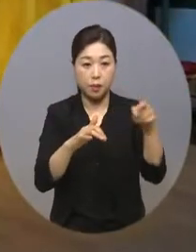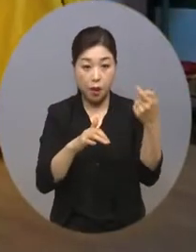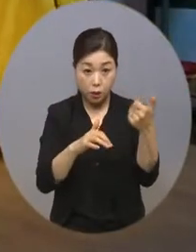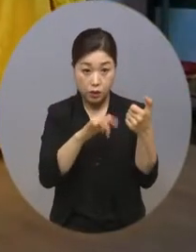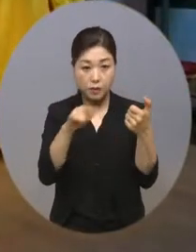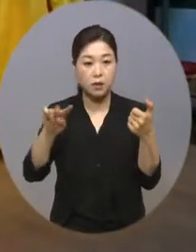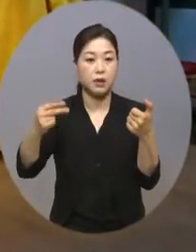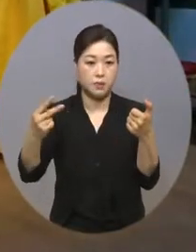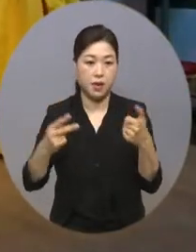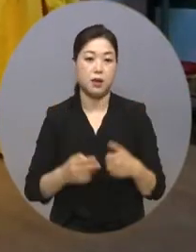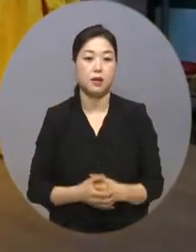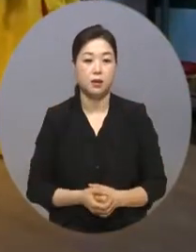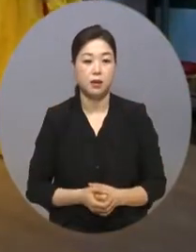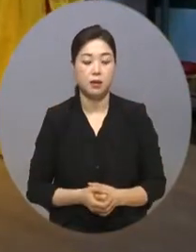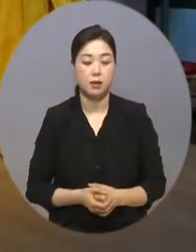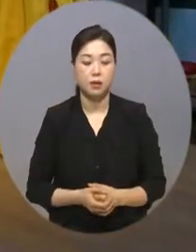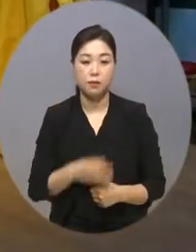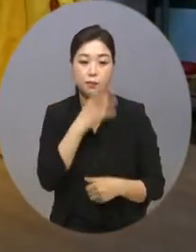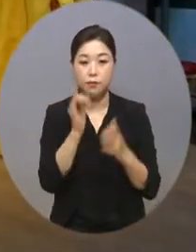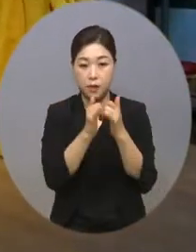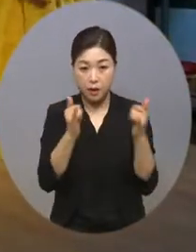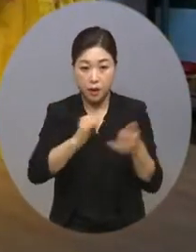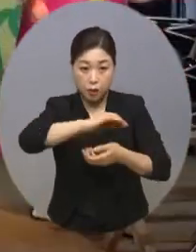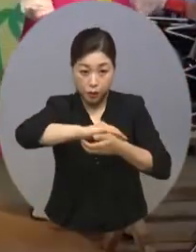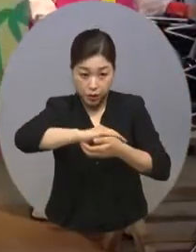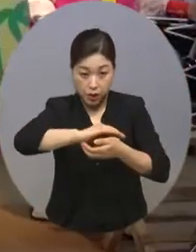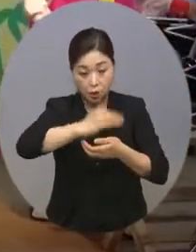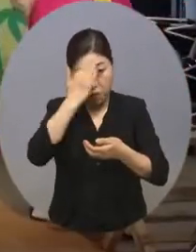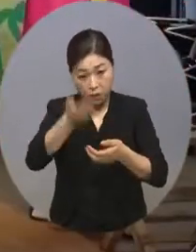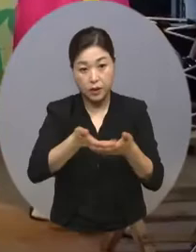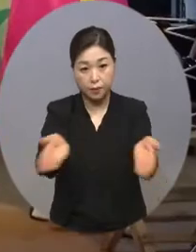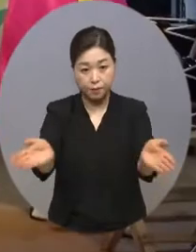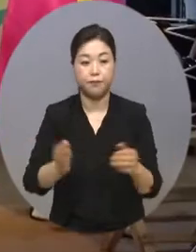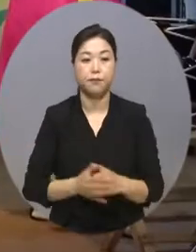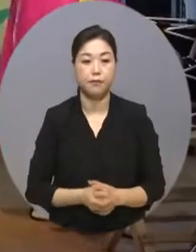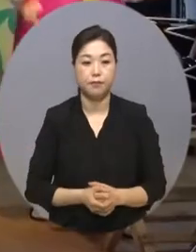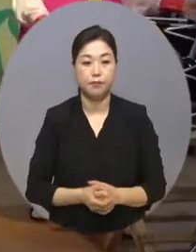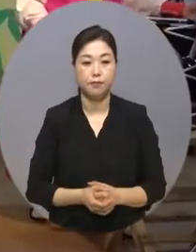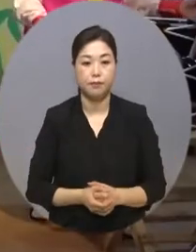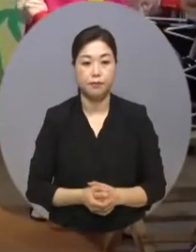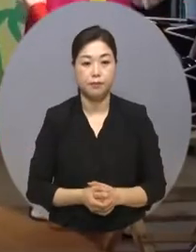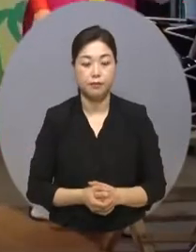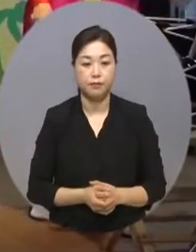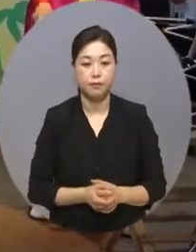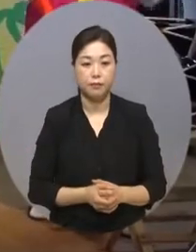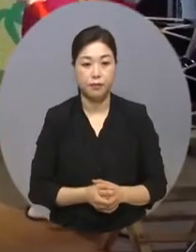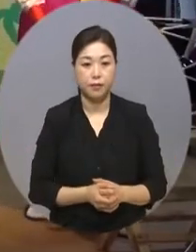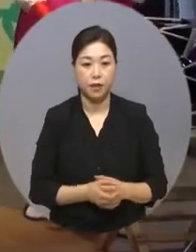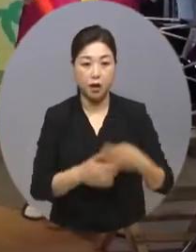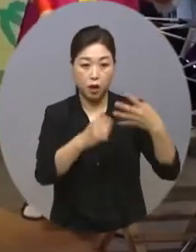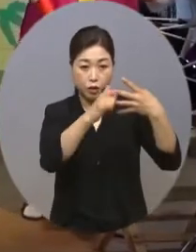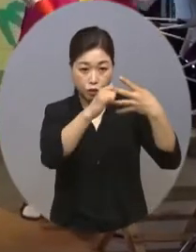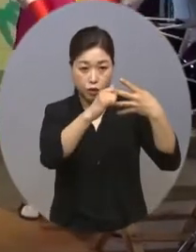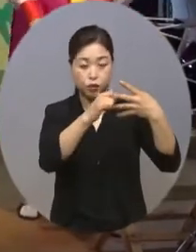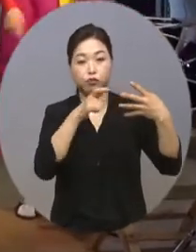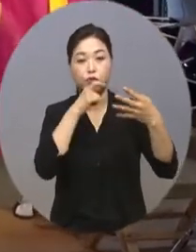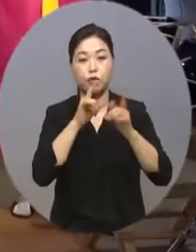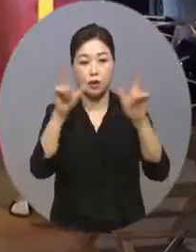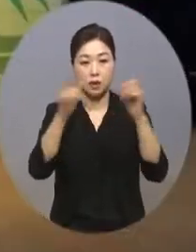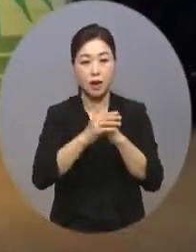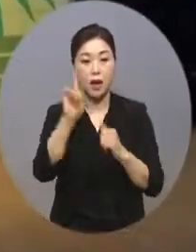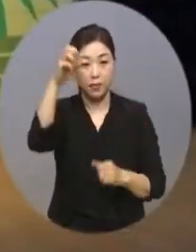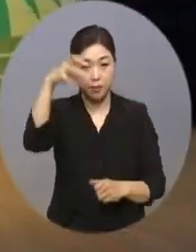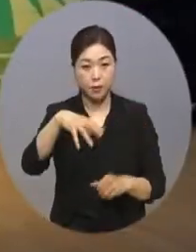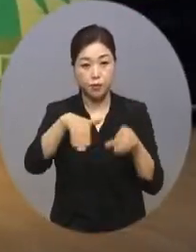200명 정도가 되고 이분들에게 도시락을 무료로 제공하고 있습니다. 그리고 매월 둘째 주 수요일에는